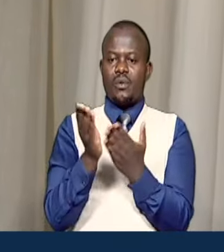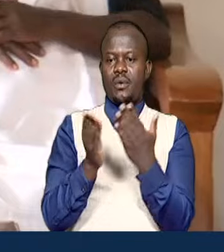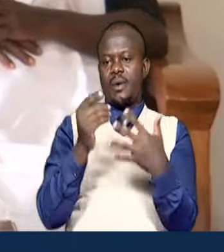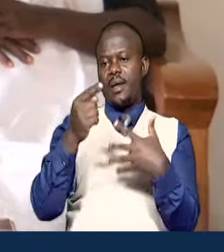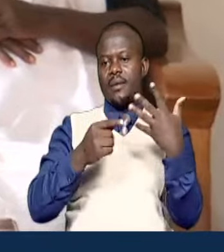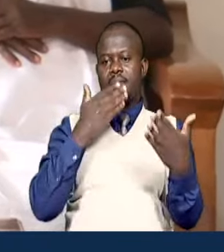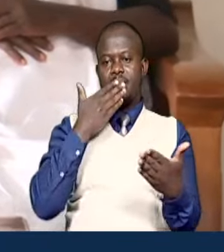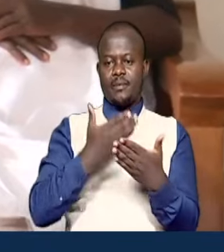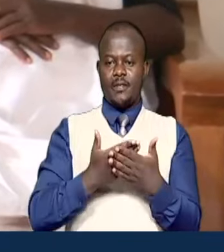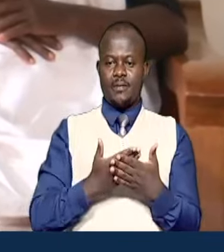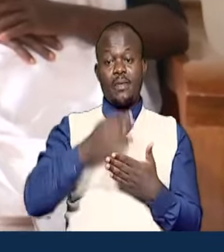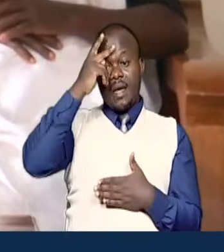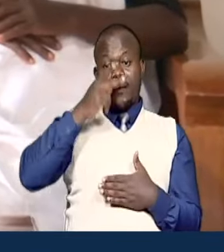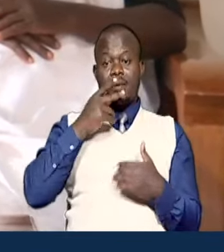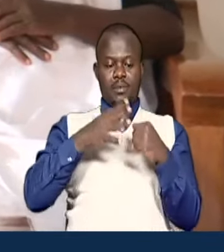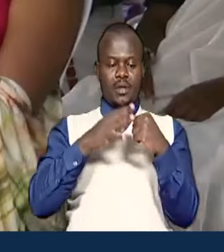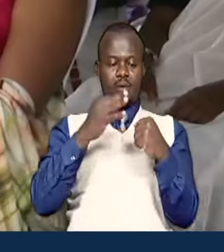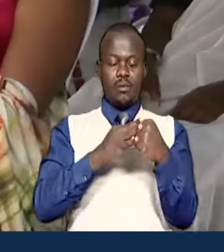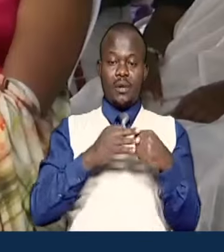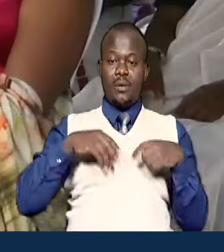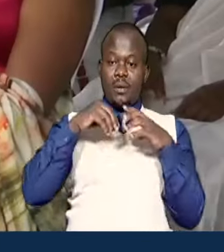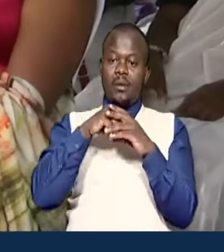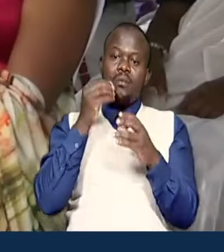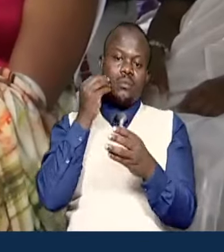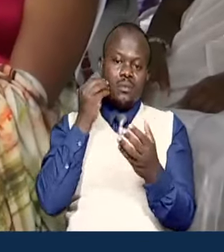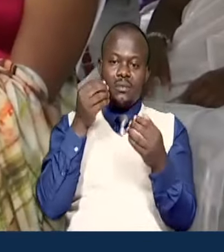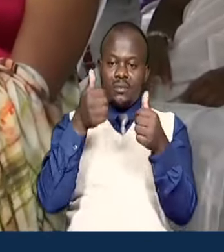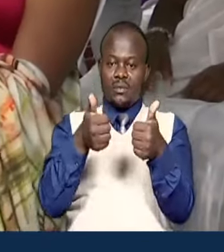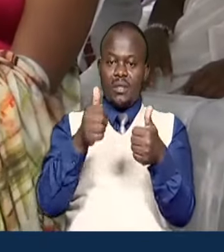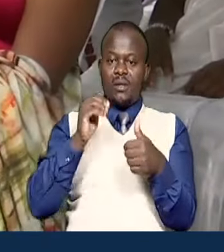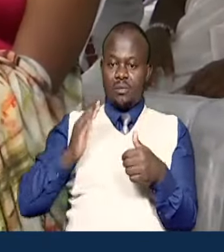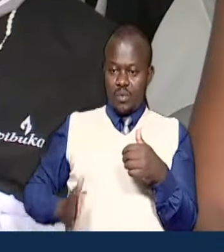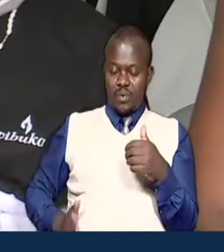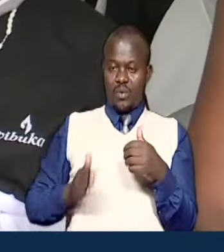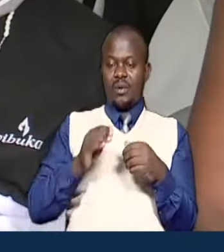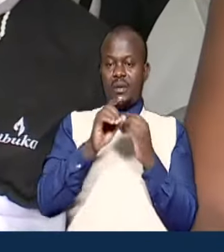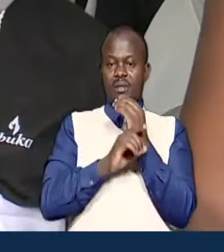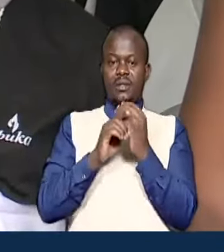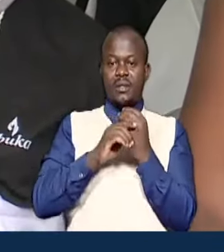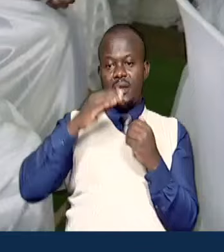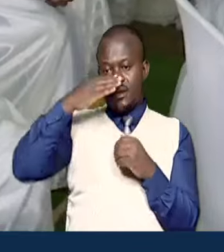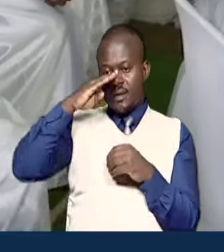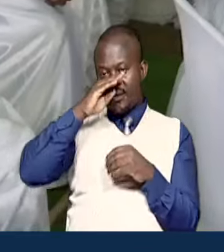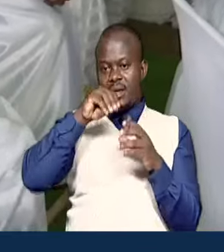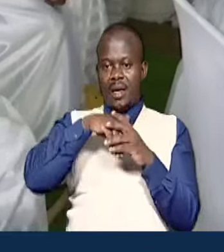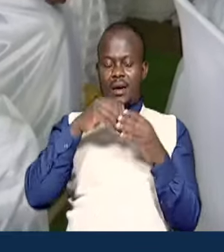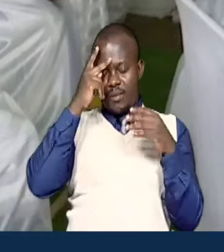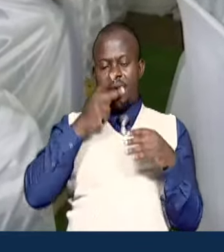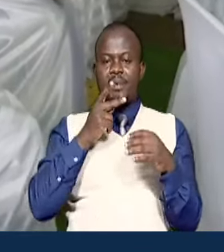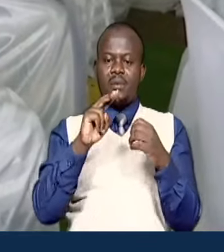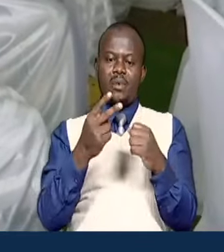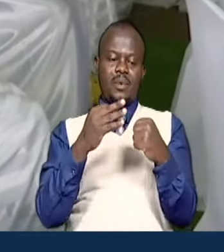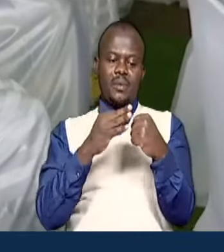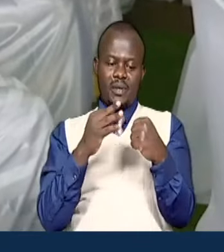ibyiza. Ababyeyi 98 ni bo batuye mu rugo rw'impinga zima rwo mu karere ka Huye, naho mu karere ka Nyanza hatuye ababyeyi